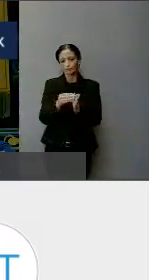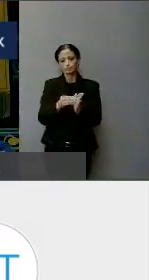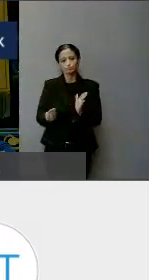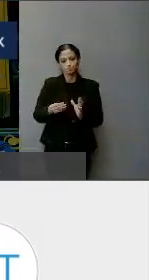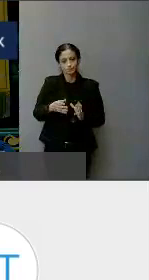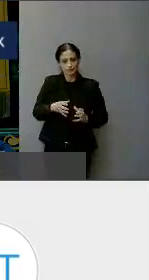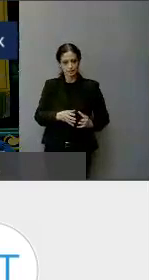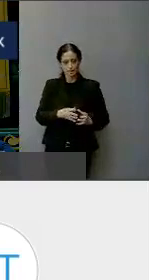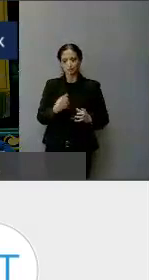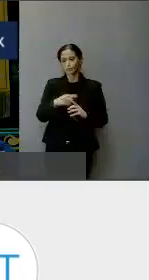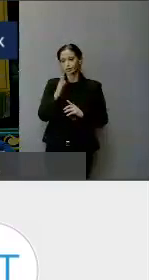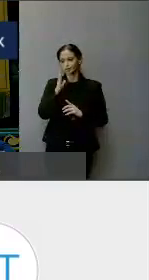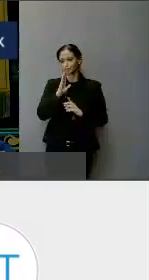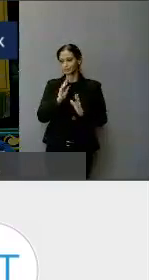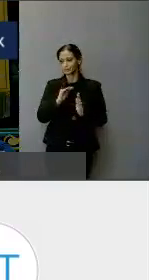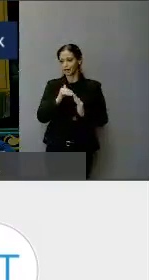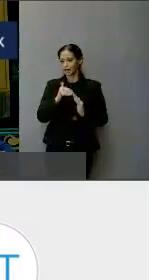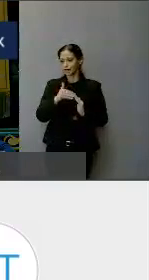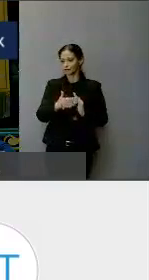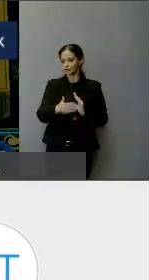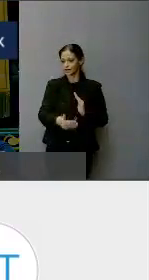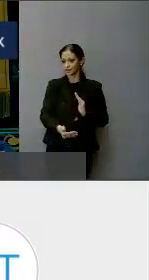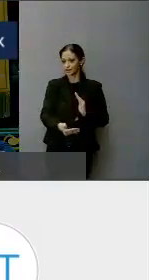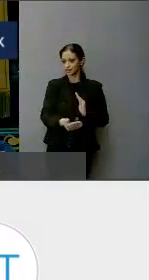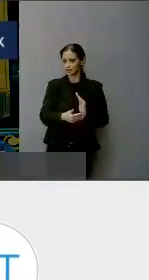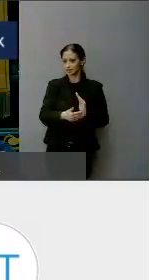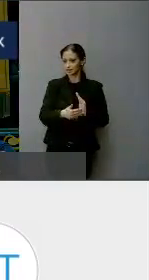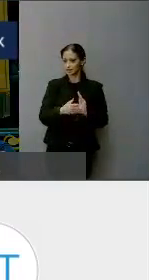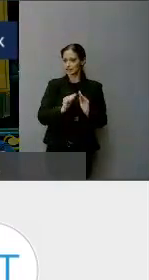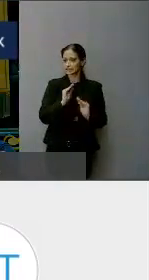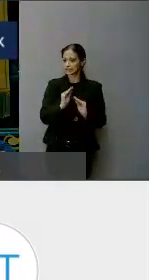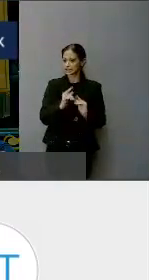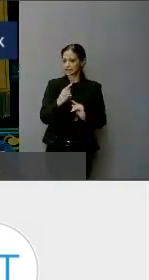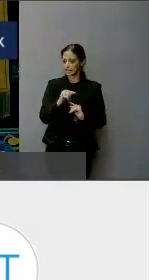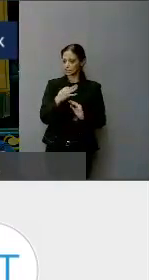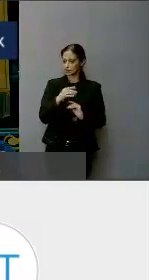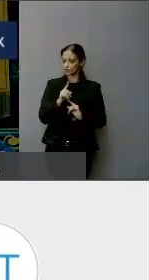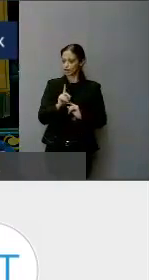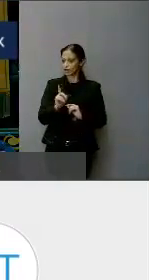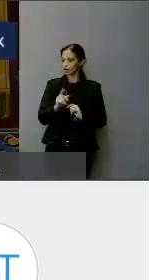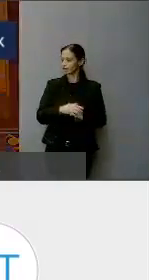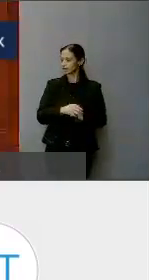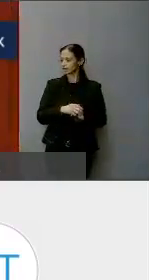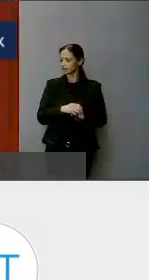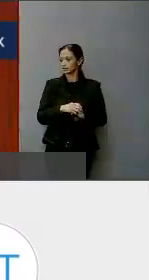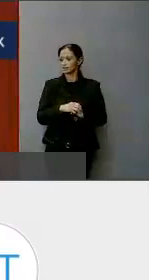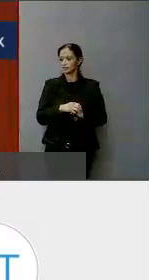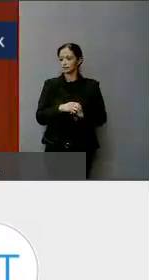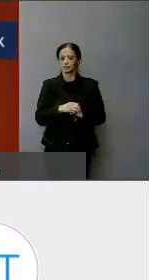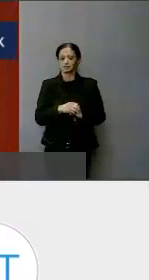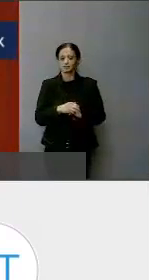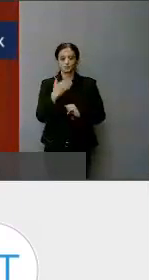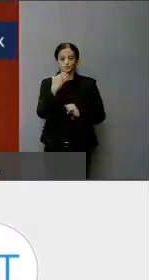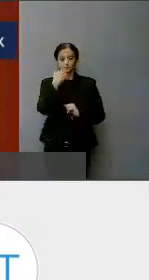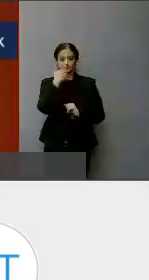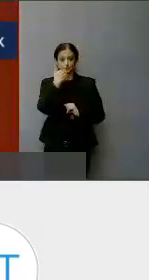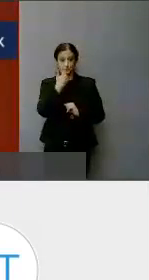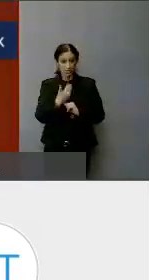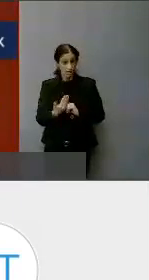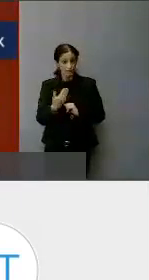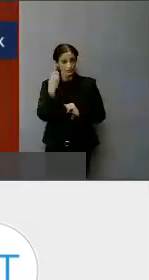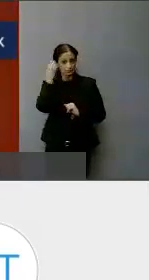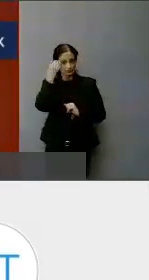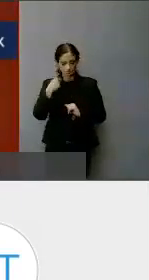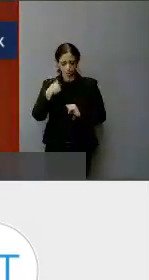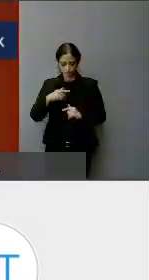ulteriori che erano sottesi alla vostra richiesta originaria grazie penso che sia la prima volta in